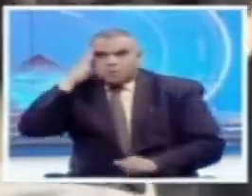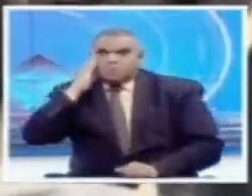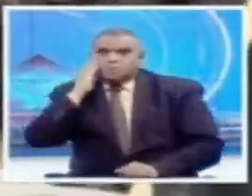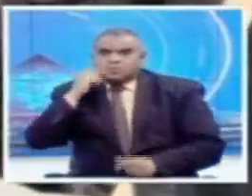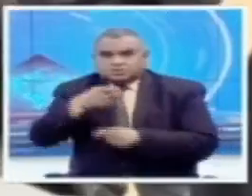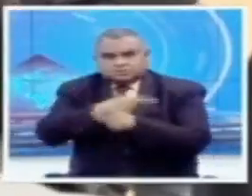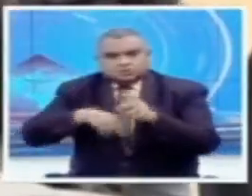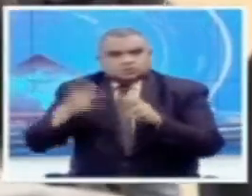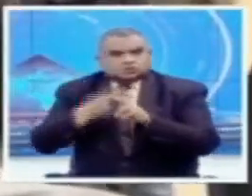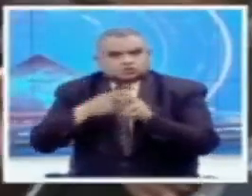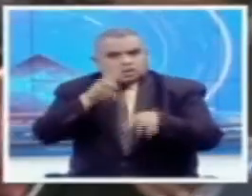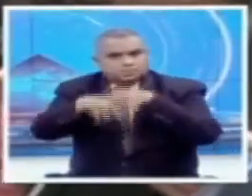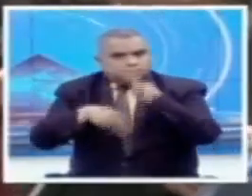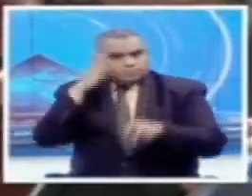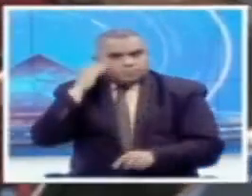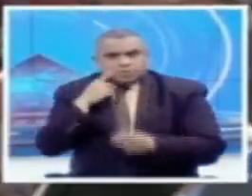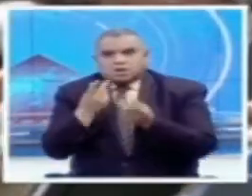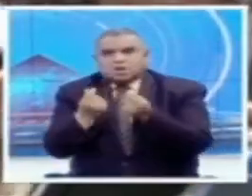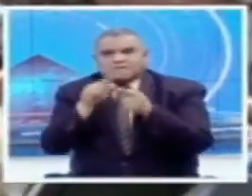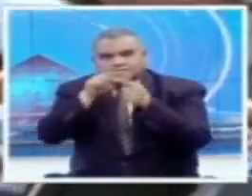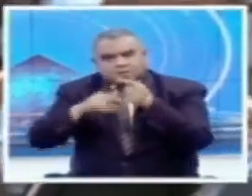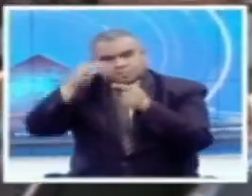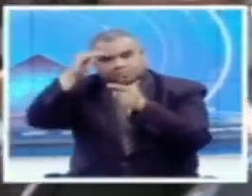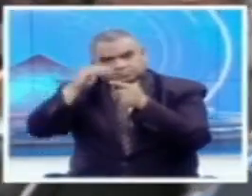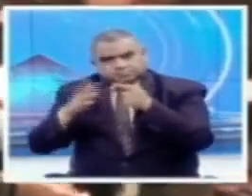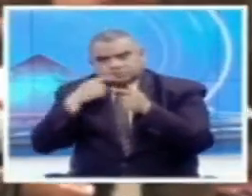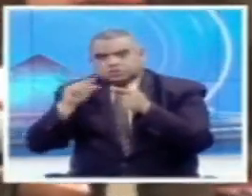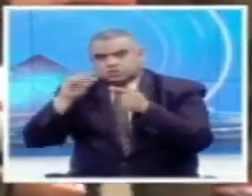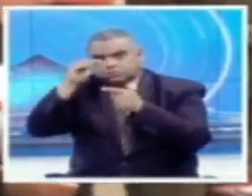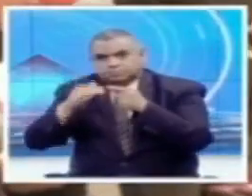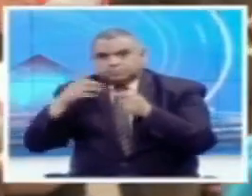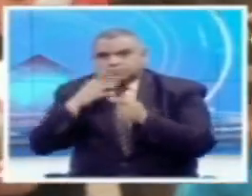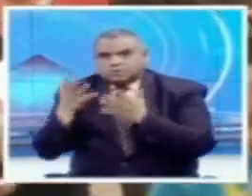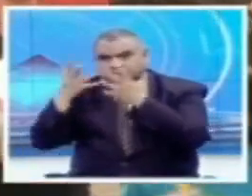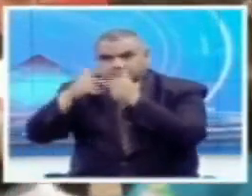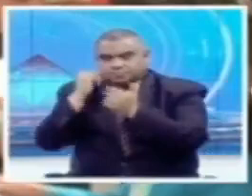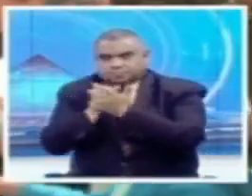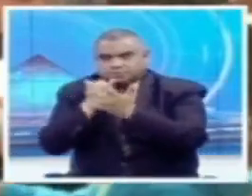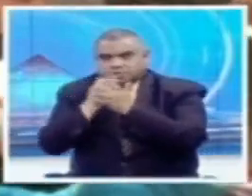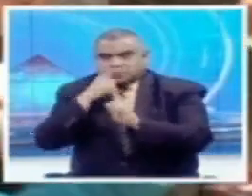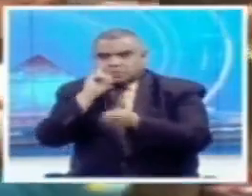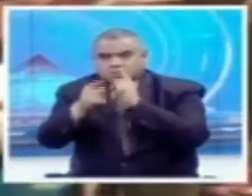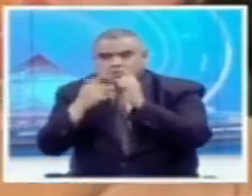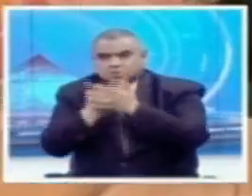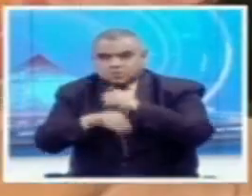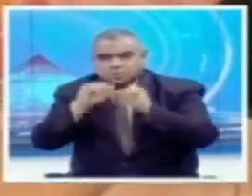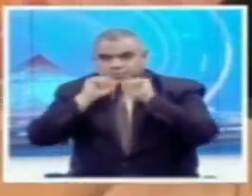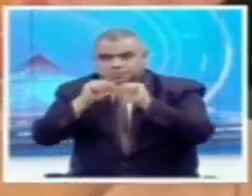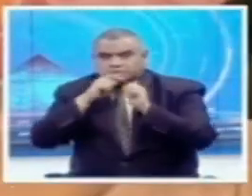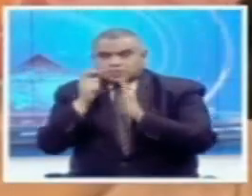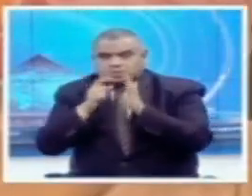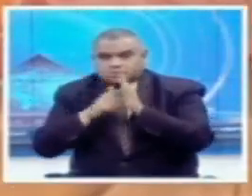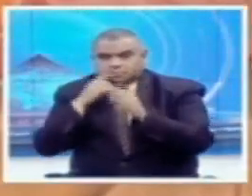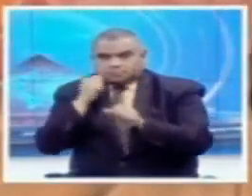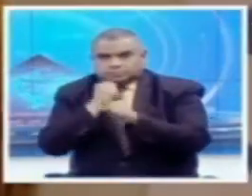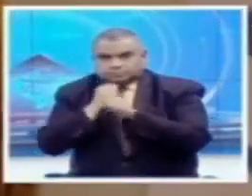متناول للجميع بصراحه. الاسعار كويسه ووفرت معايا 20 جنيه. وبحسب القائمين على الامر فان المخزون الامن من تلك اللحوم